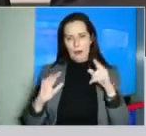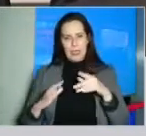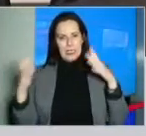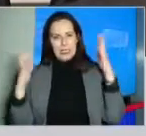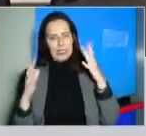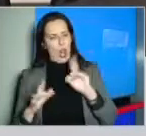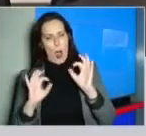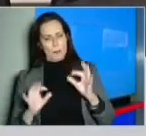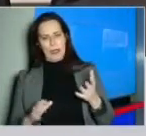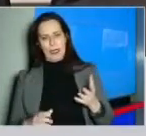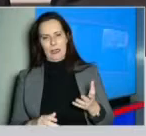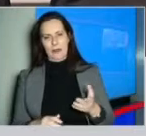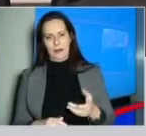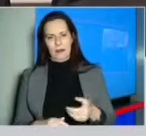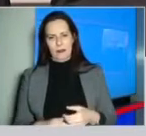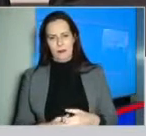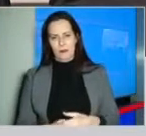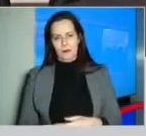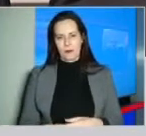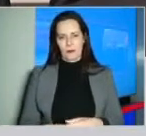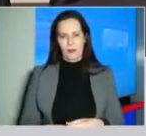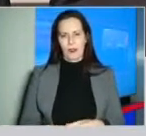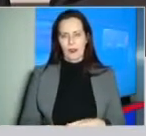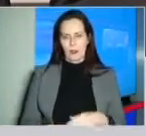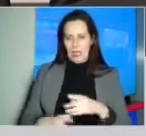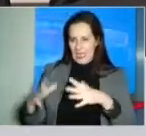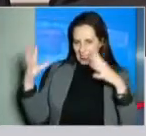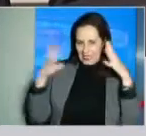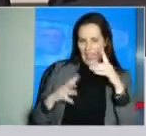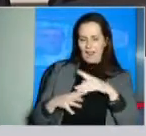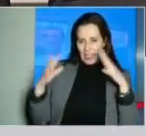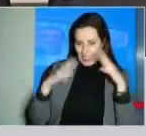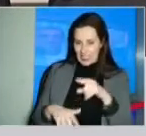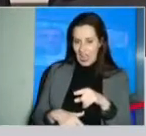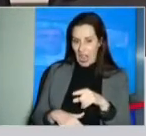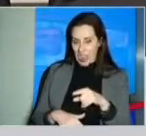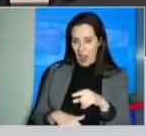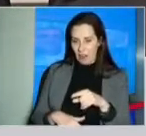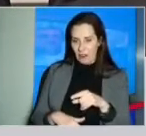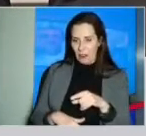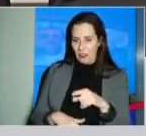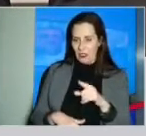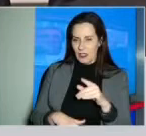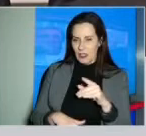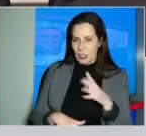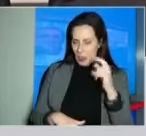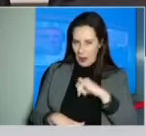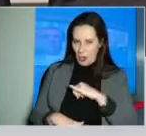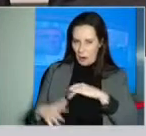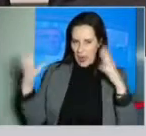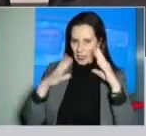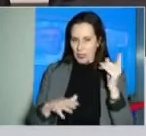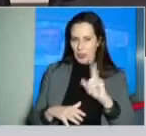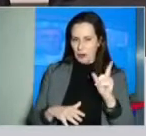היסטריה מלאכותית של כמה אנשים קולניים, יאיר, יאיר, ההיסטריה הזאת... זה היסטריה מלאכותית, אבל זה היסטריה ש... כן, אבל מה שמעניין בהיסטריה הזאת,